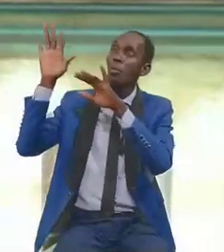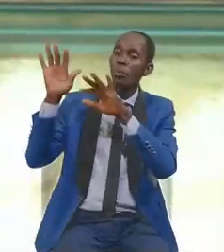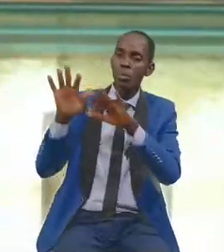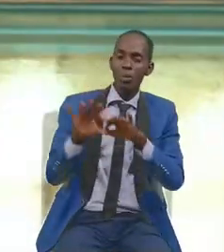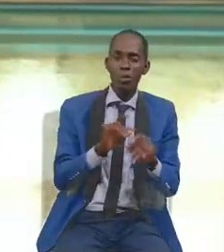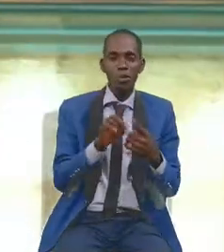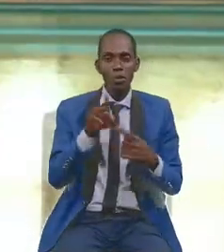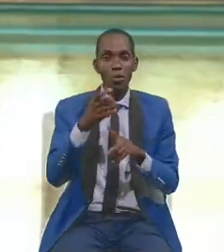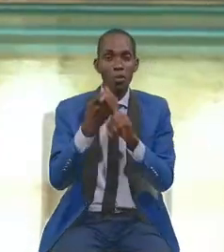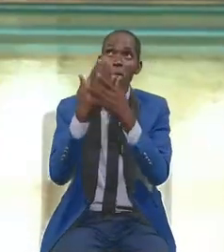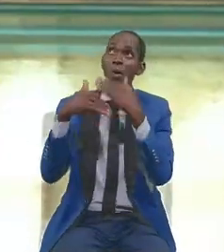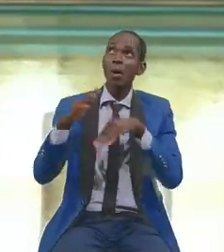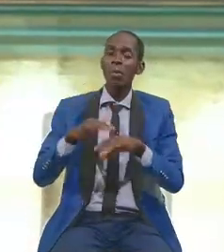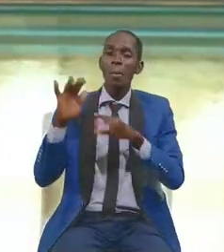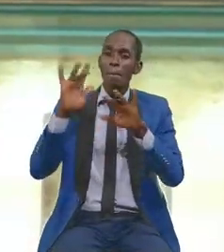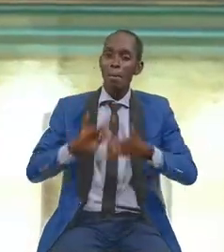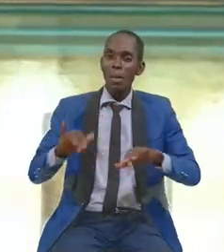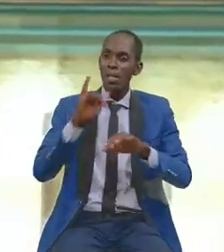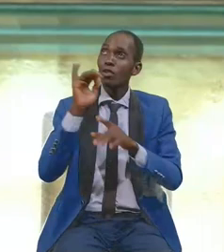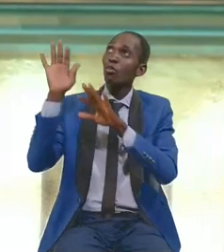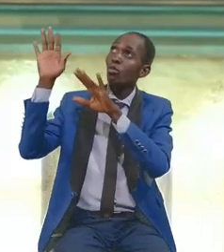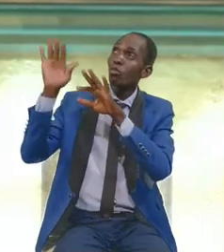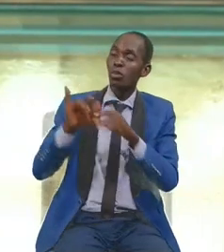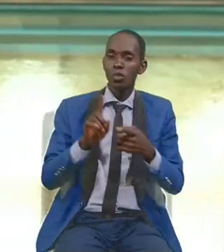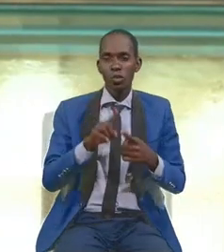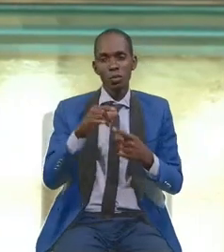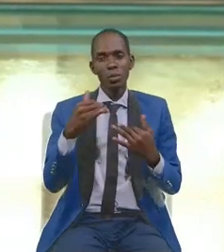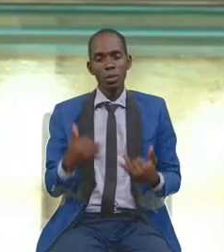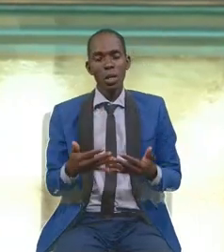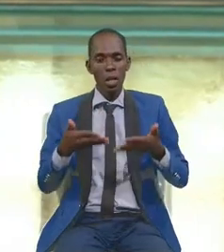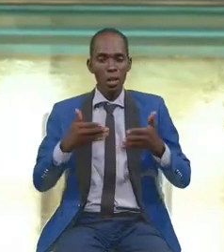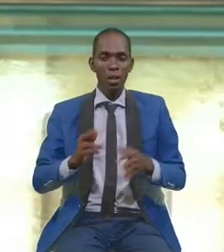le ciel maintenant. La miséricorde coule depuis le trône pour toi.